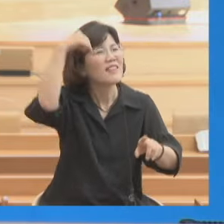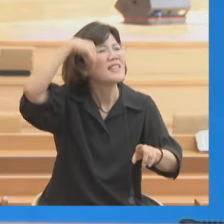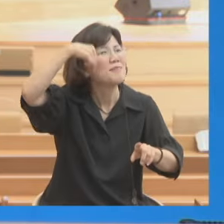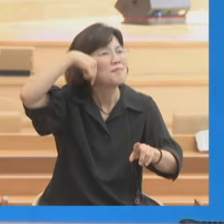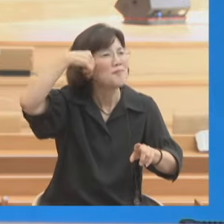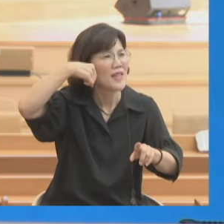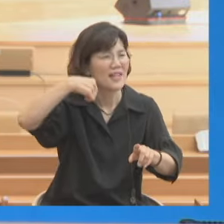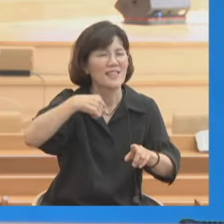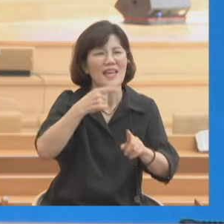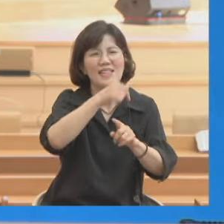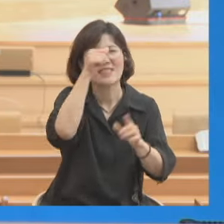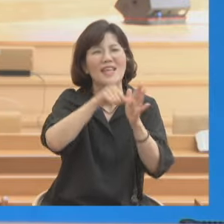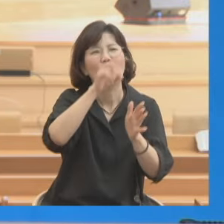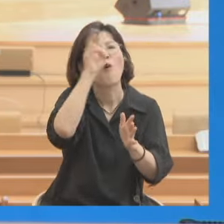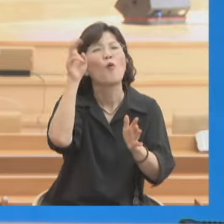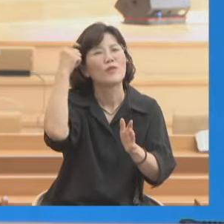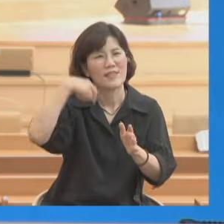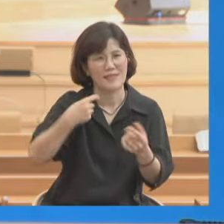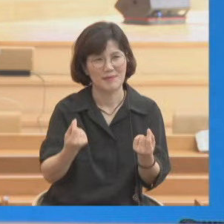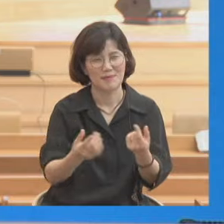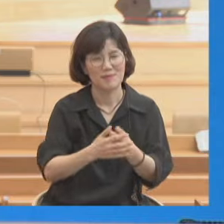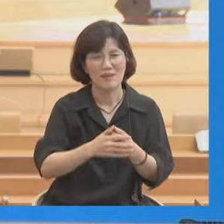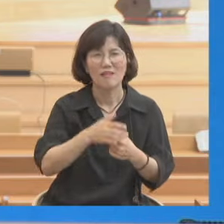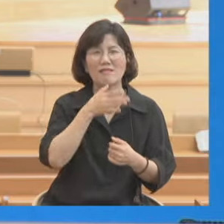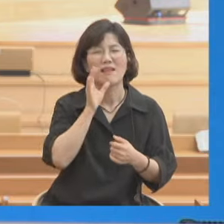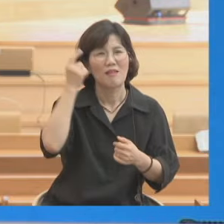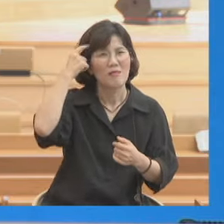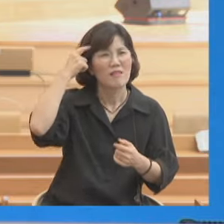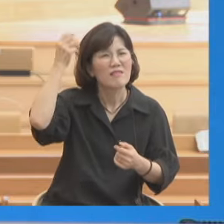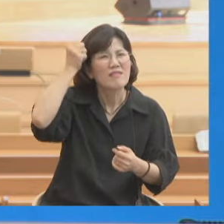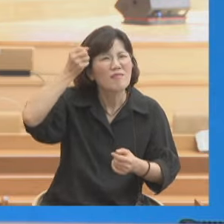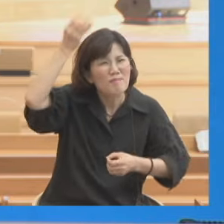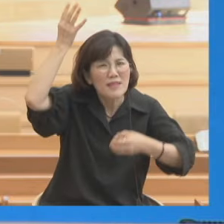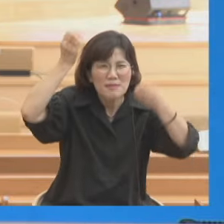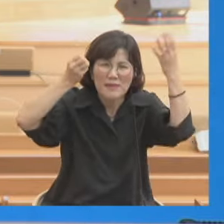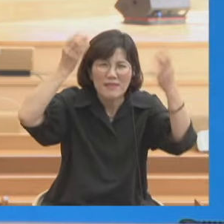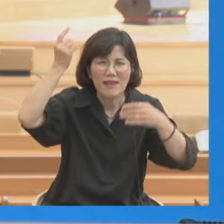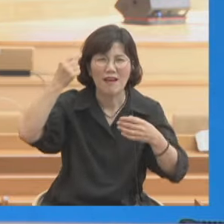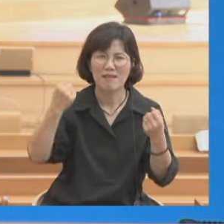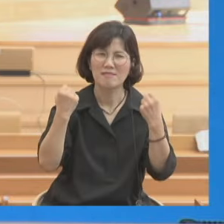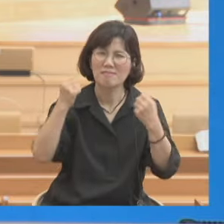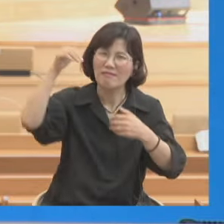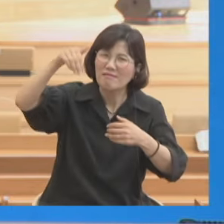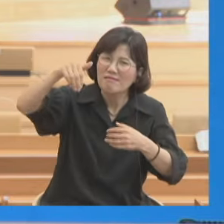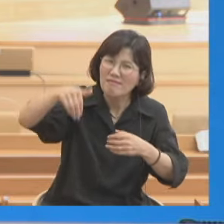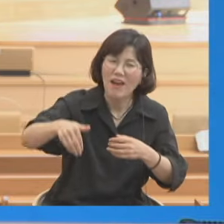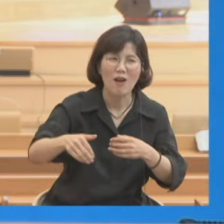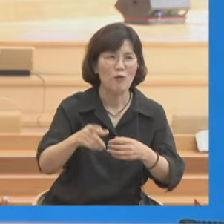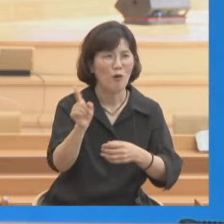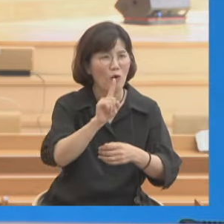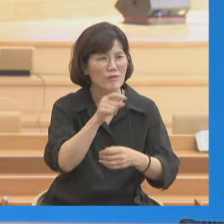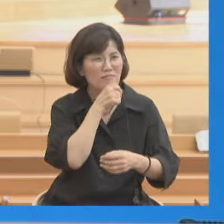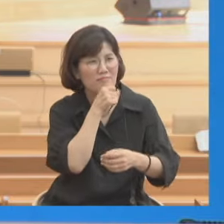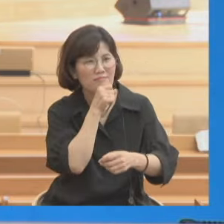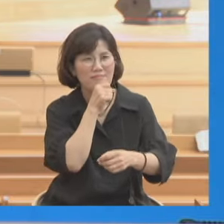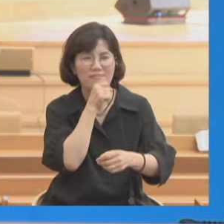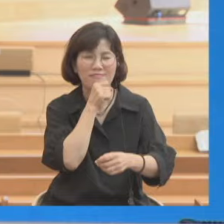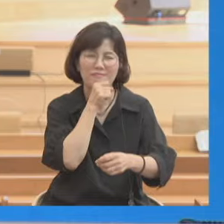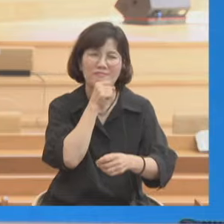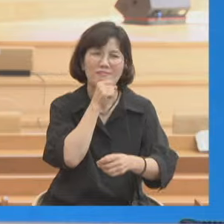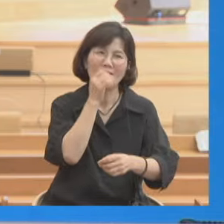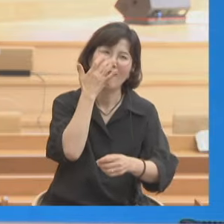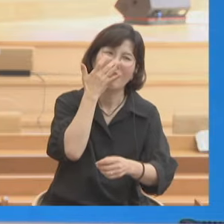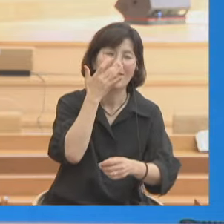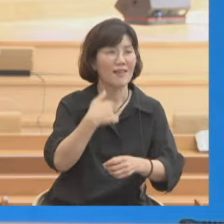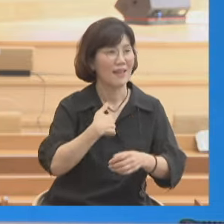것입니다. 나이 들면서 기억력도 나빠지고 체력도 떨어지고 예전과 같은 성과를 내지도 못하고